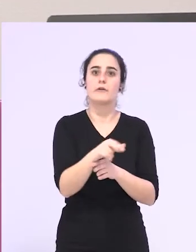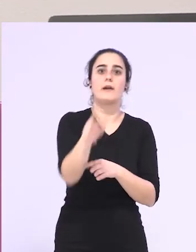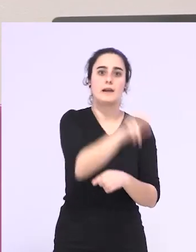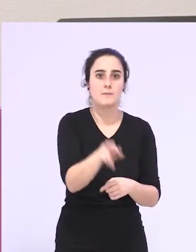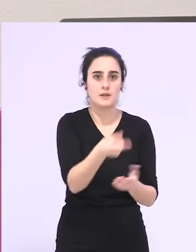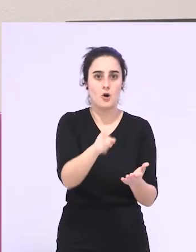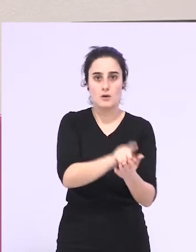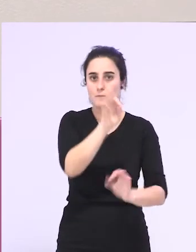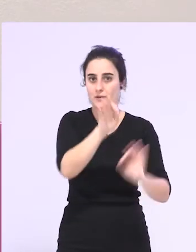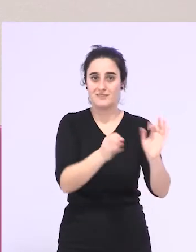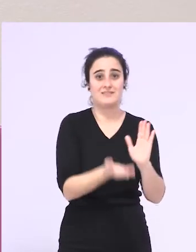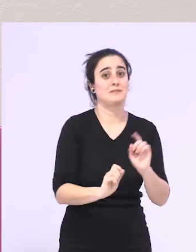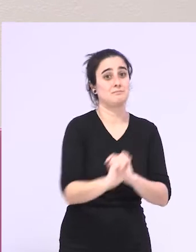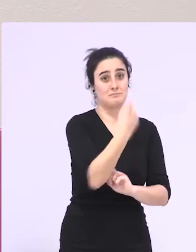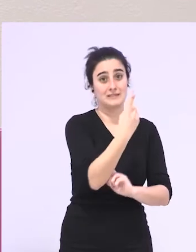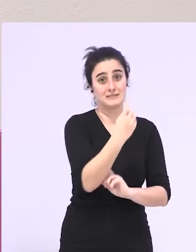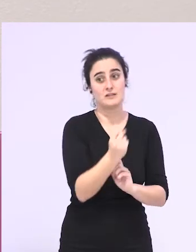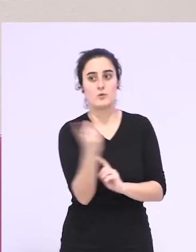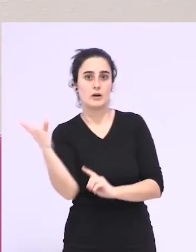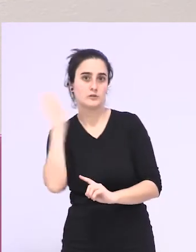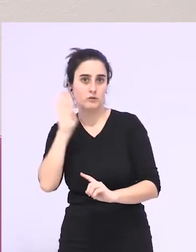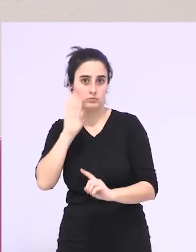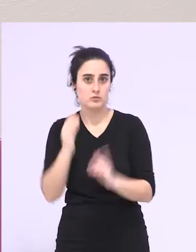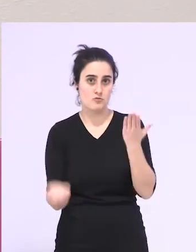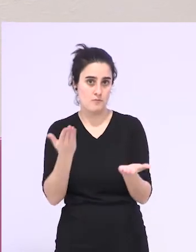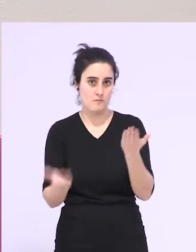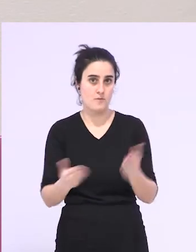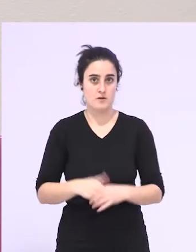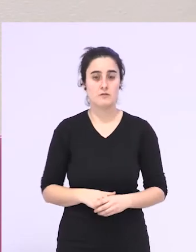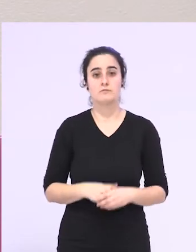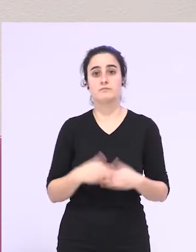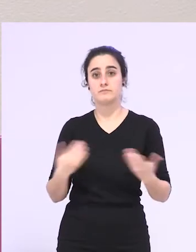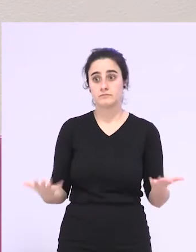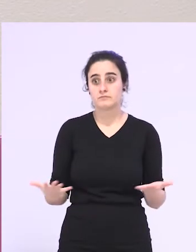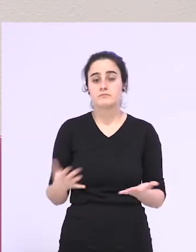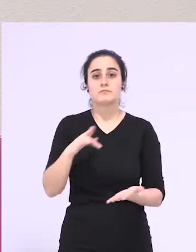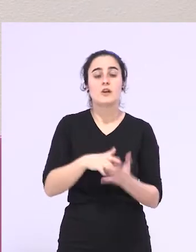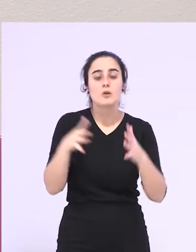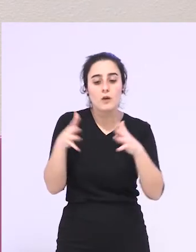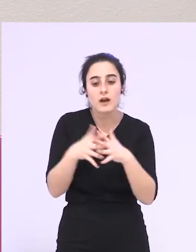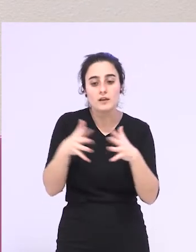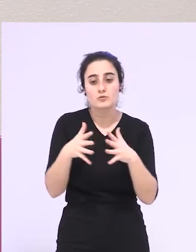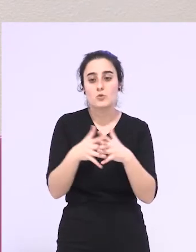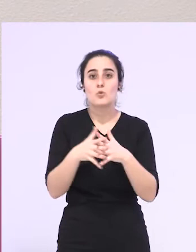da, erasotzaile erreforma ezinak direlako, da alderantziz, egitura horrek ez duelako inondik inora